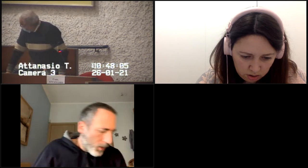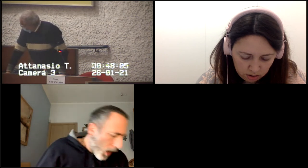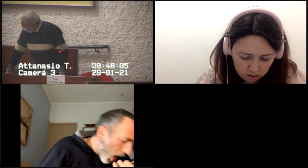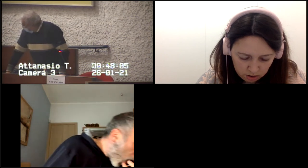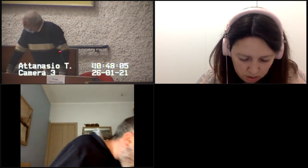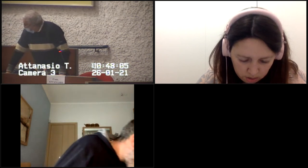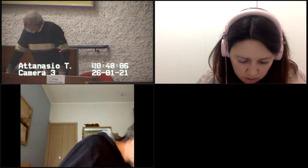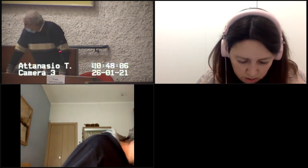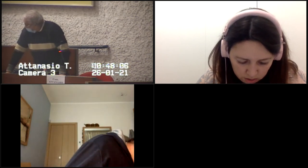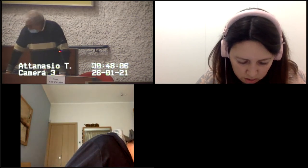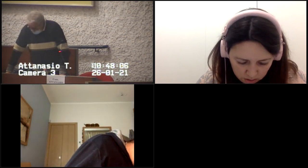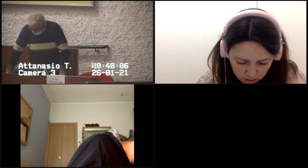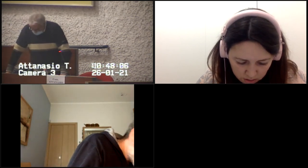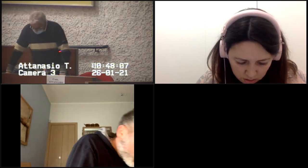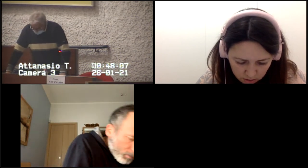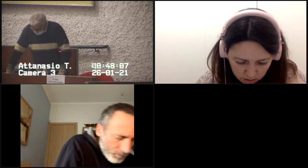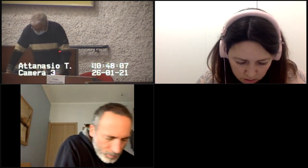tutti